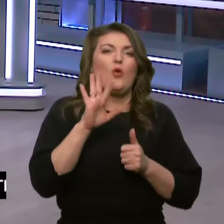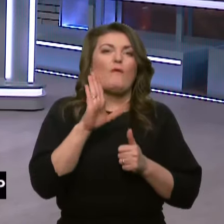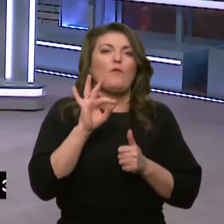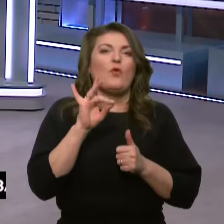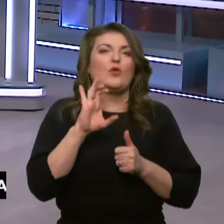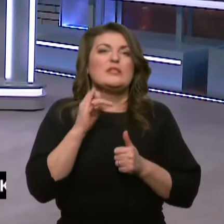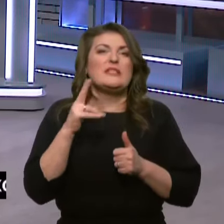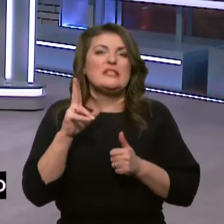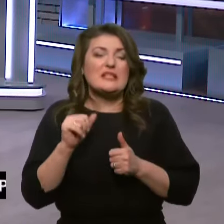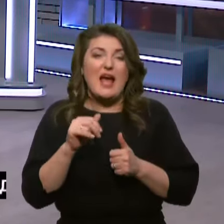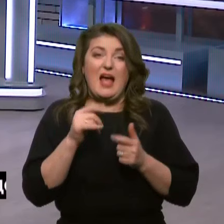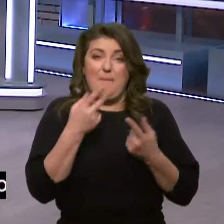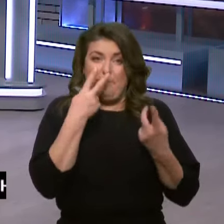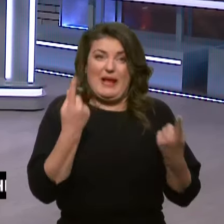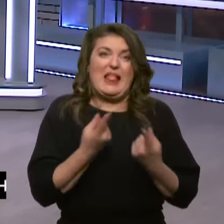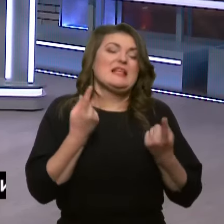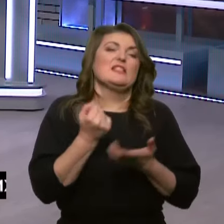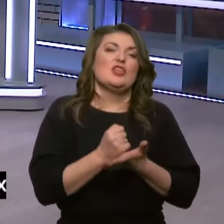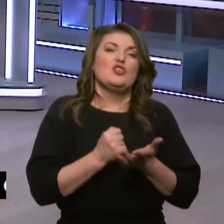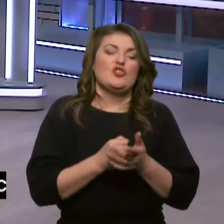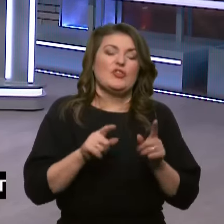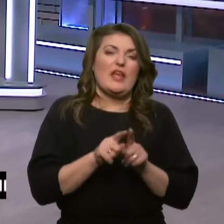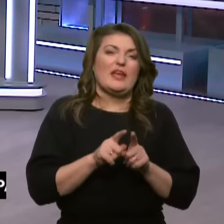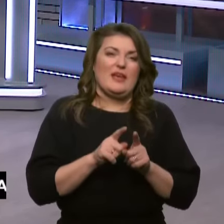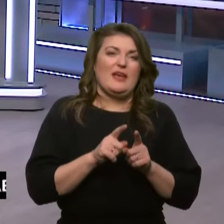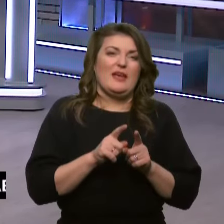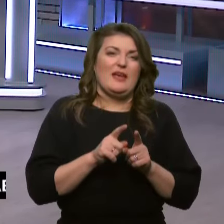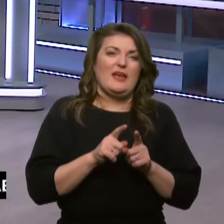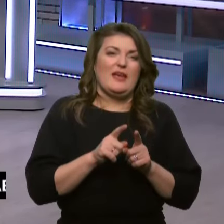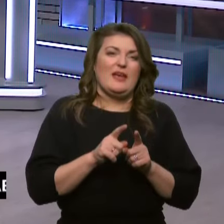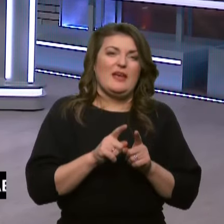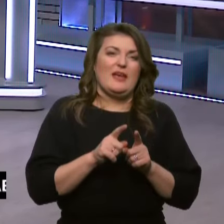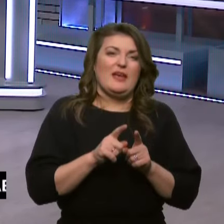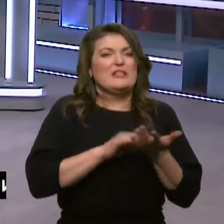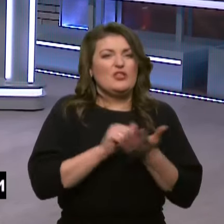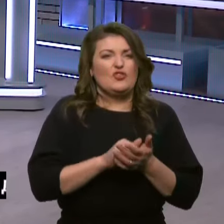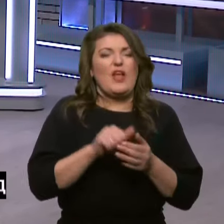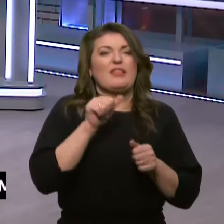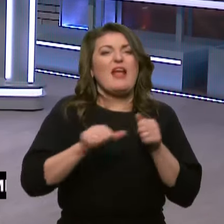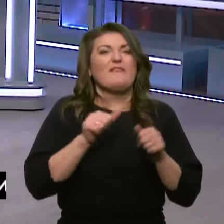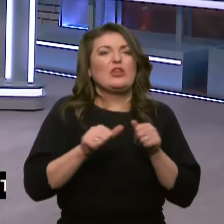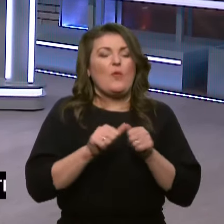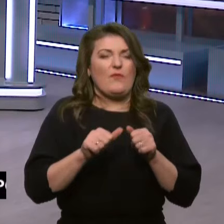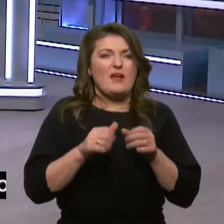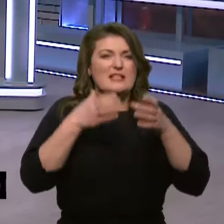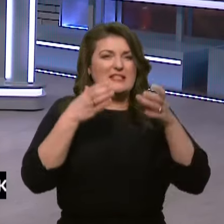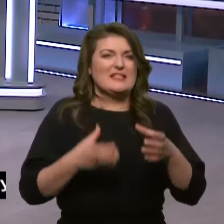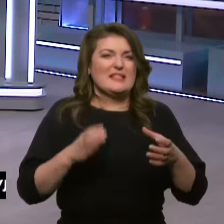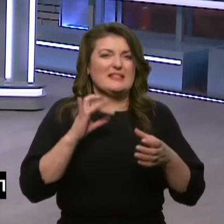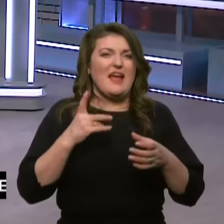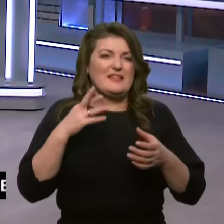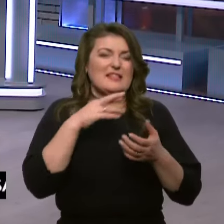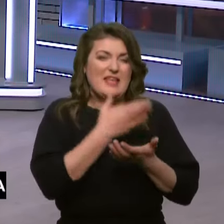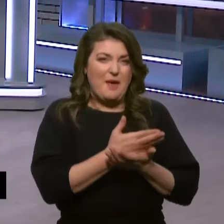приклад, стандартний, недавно знищена нафтова станція. Так, на Балтиці, біля Новоросійська,